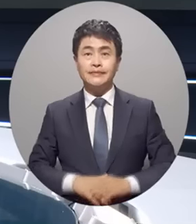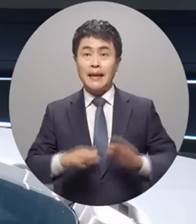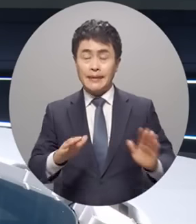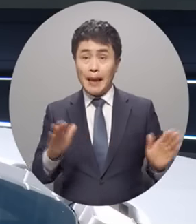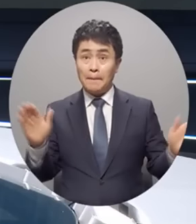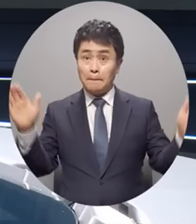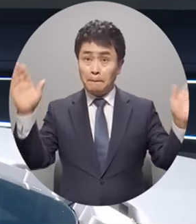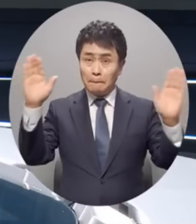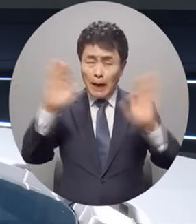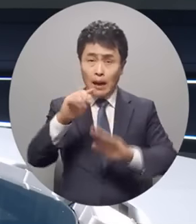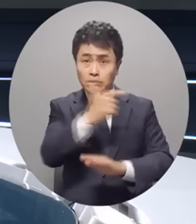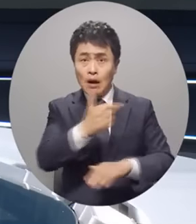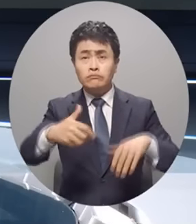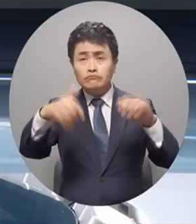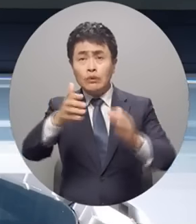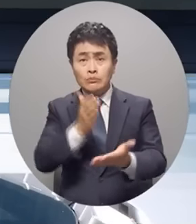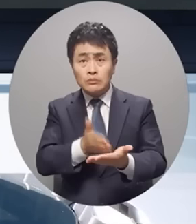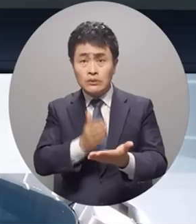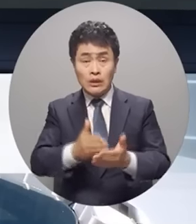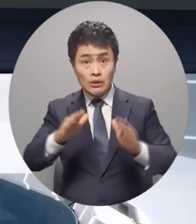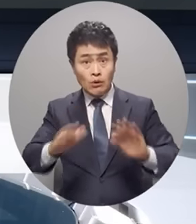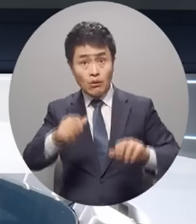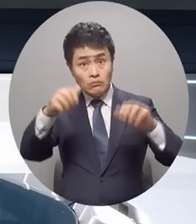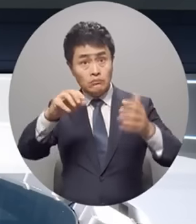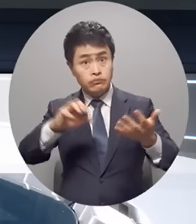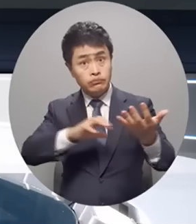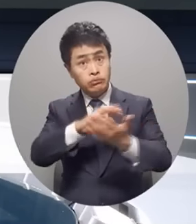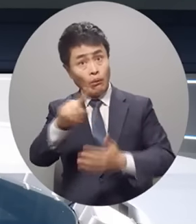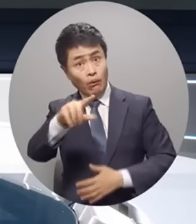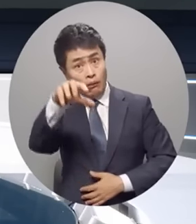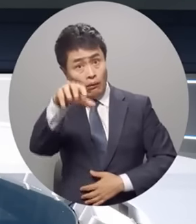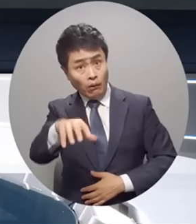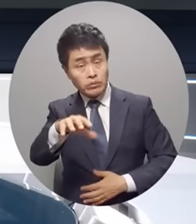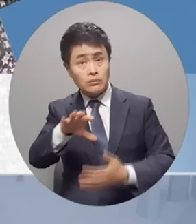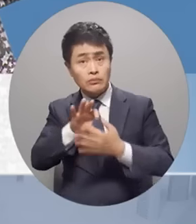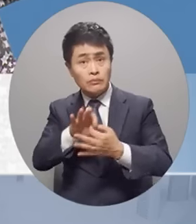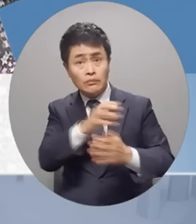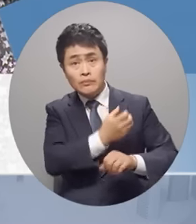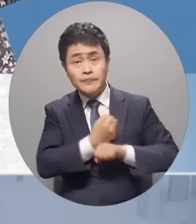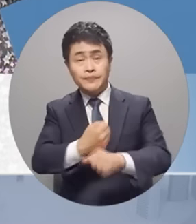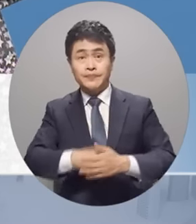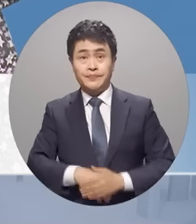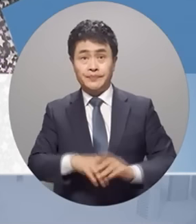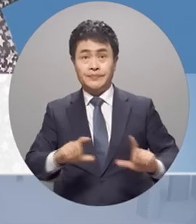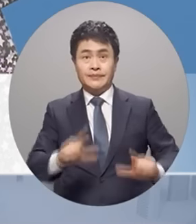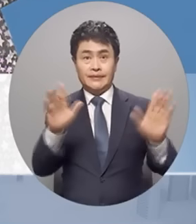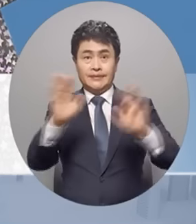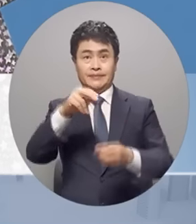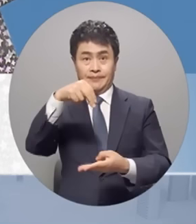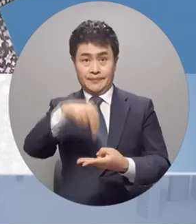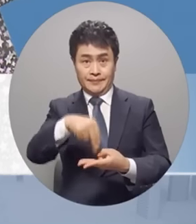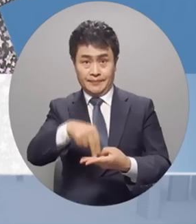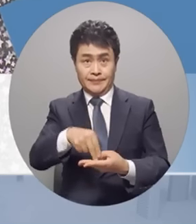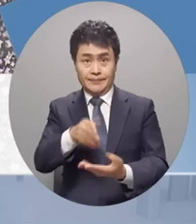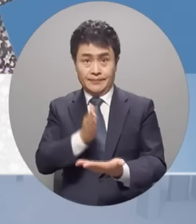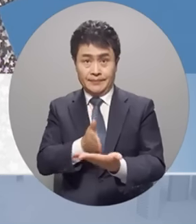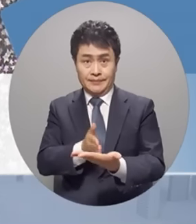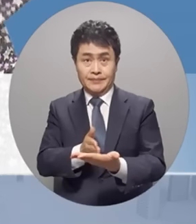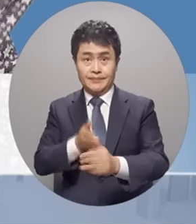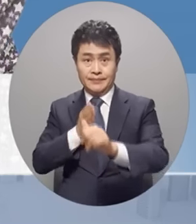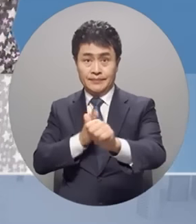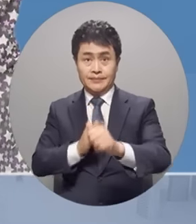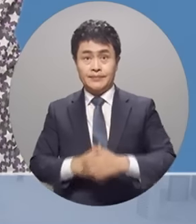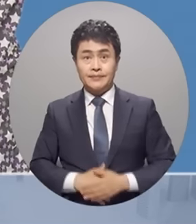네 밤사이 많은 비가 예보됐는데 현재 비구름이 어디에 있는지 알아보겠습니다 기상 센터의 김가연 퀘스터 전해